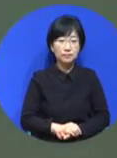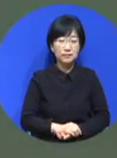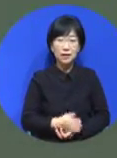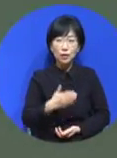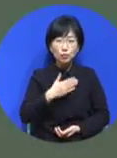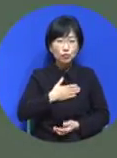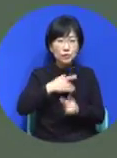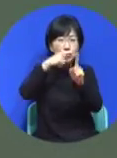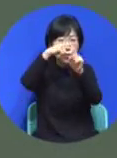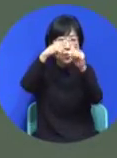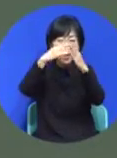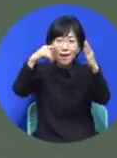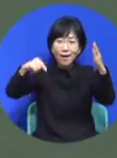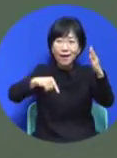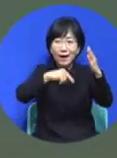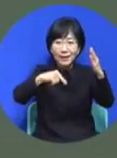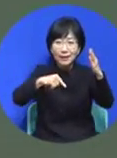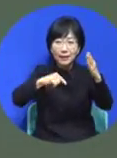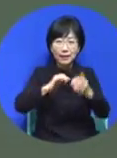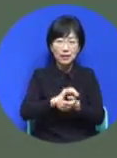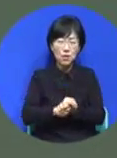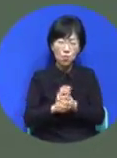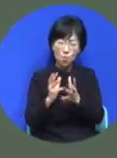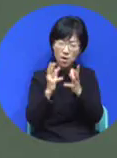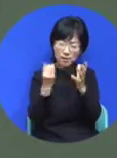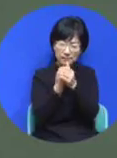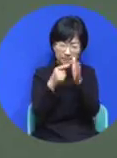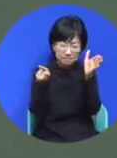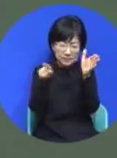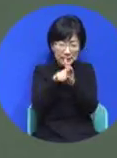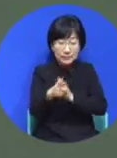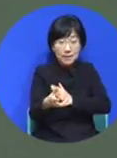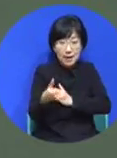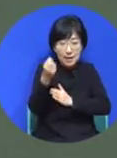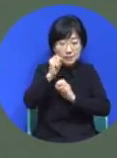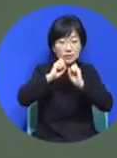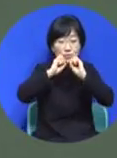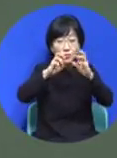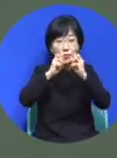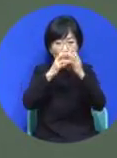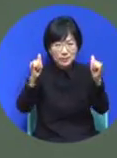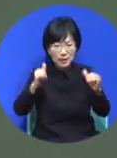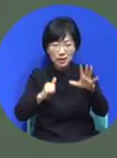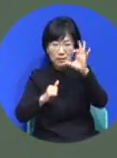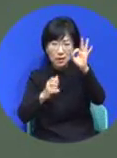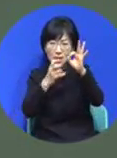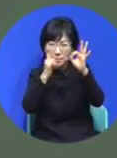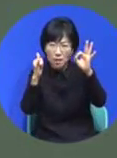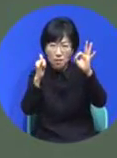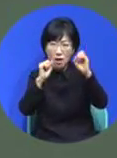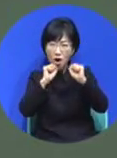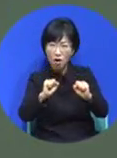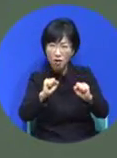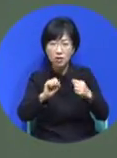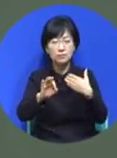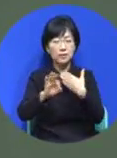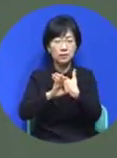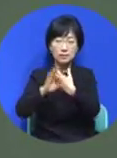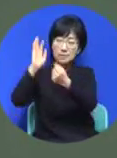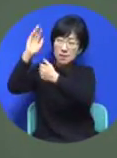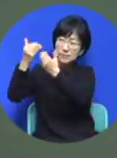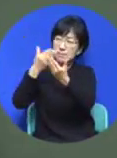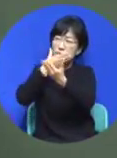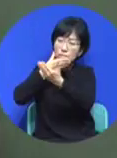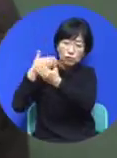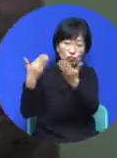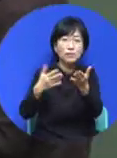and Gomorrah, I will not destroy it. 믿는 자, 전도자 있어도 하나님은 축복하시겠다. If there are just 10 people, true leaders and